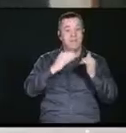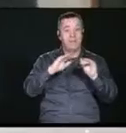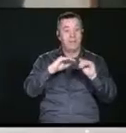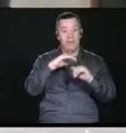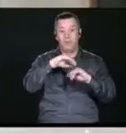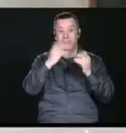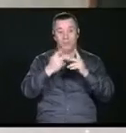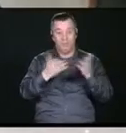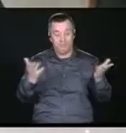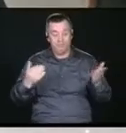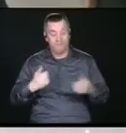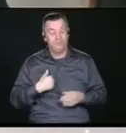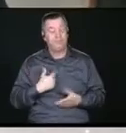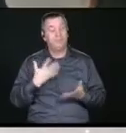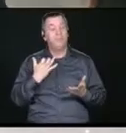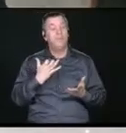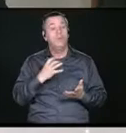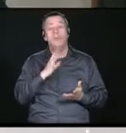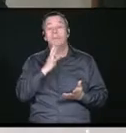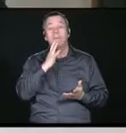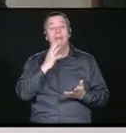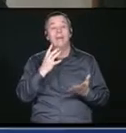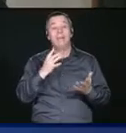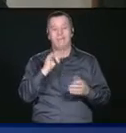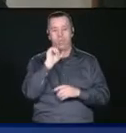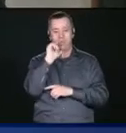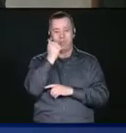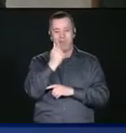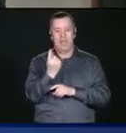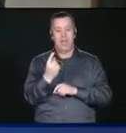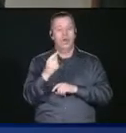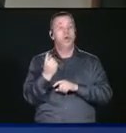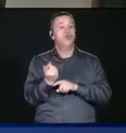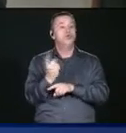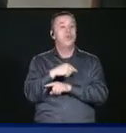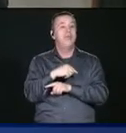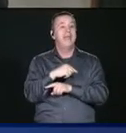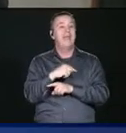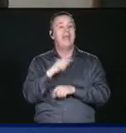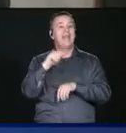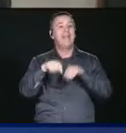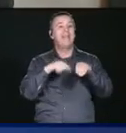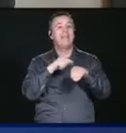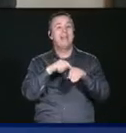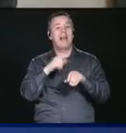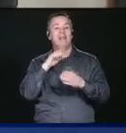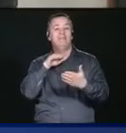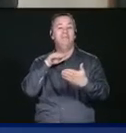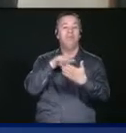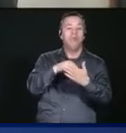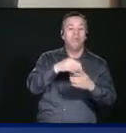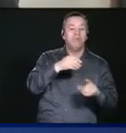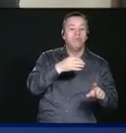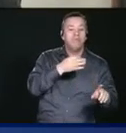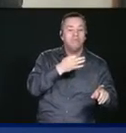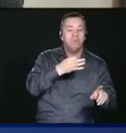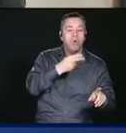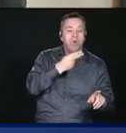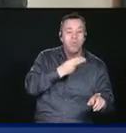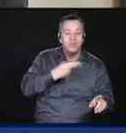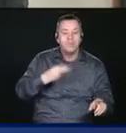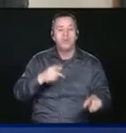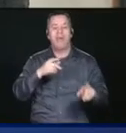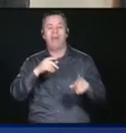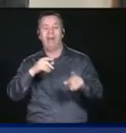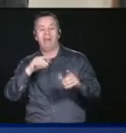En rappelant que demain, c'est la journée internationale contre l'homophobie, la transphobie et la biphobie. Chaque année, c'est une journée où